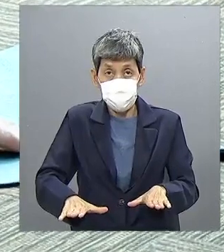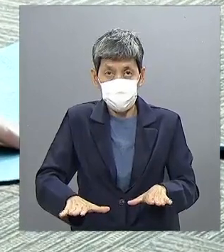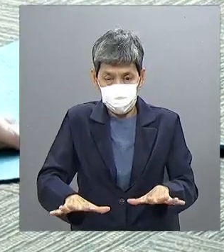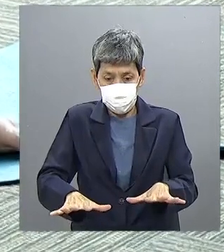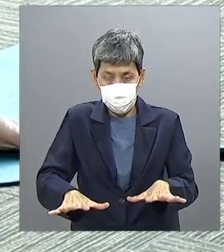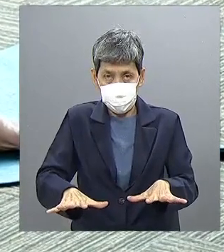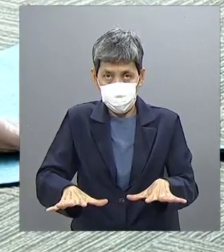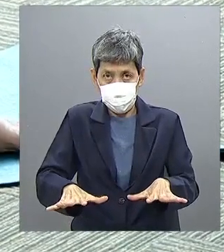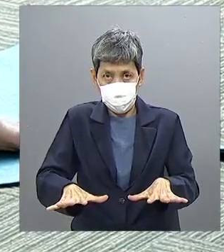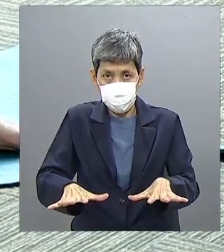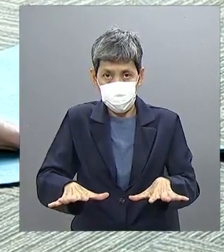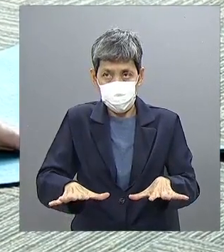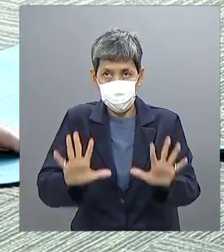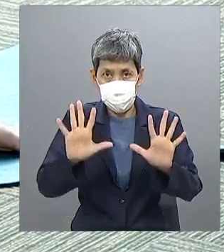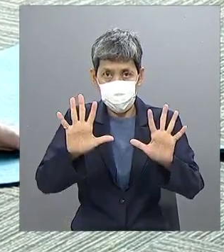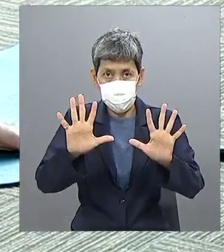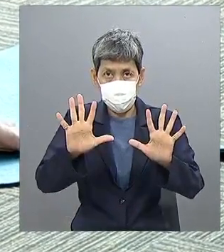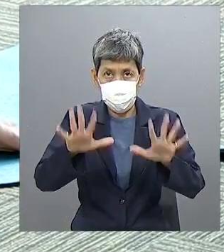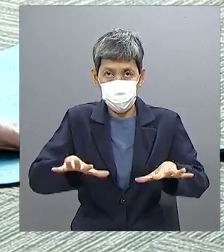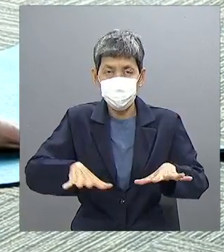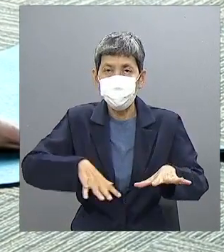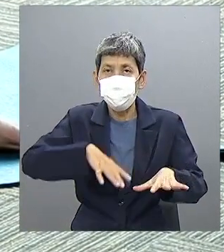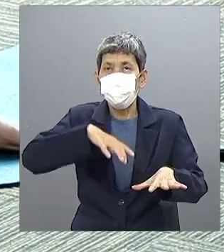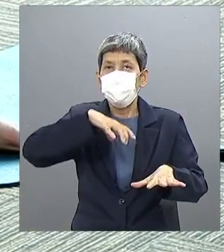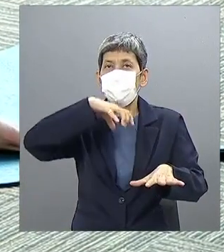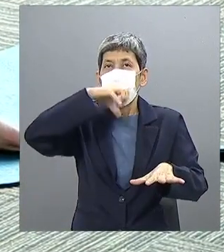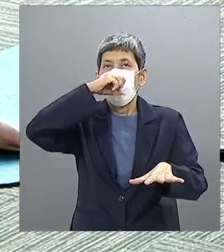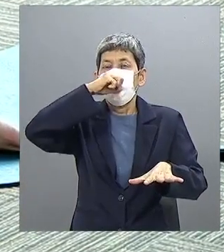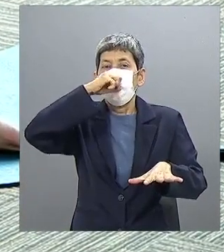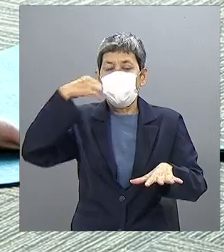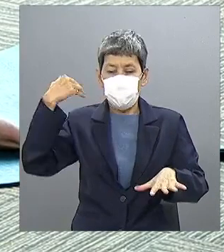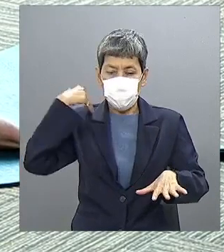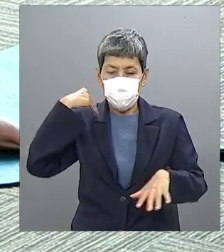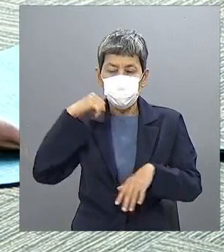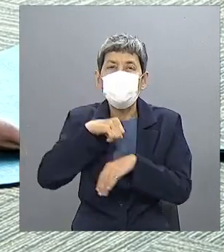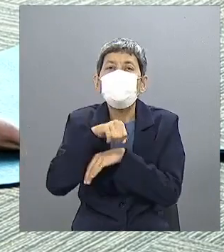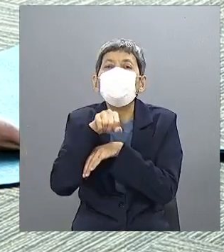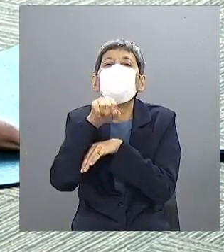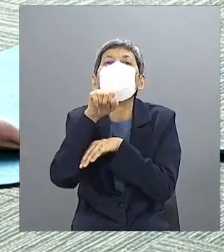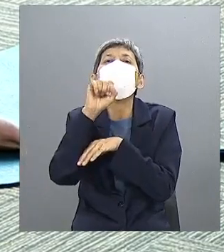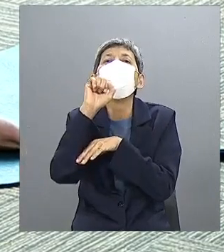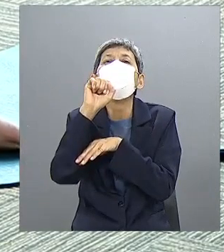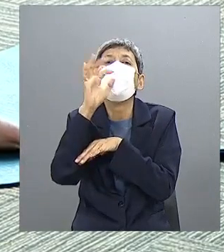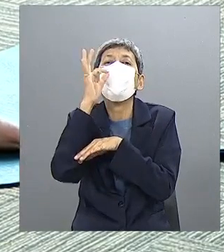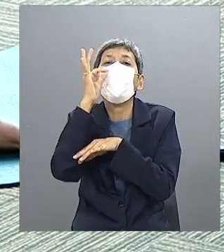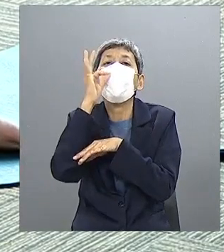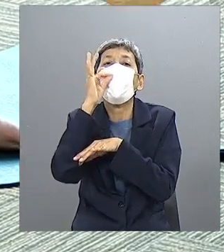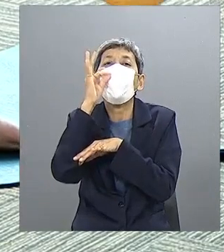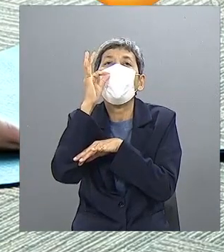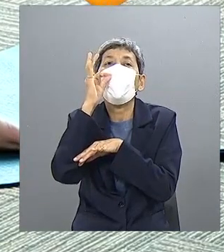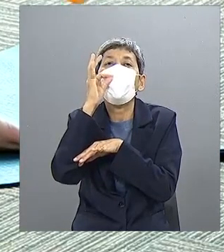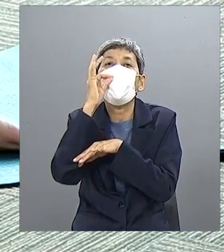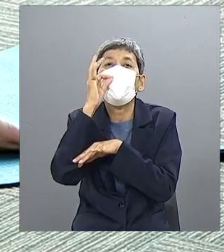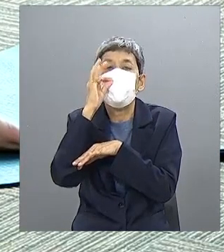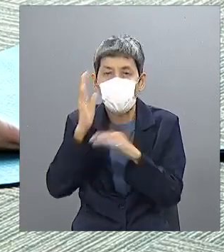หนักเต็มคำเออหายใจเข้าค่ะ andหลังลงเนี่ยหน้าขึ้นค่ะนี่เป็นค่าพี่แมวค่ะเราจะทำสลับกับค่าวัว